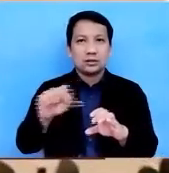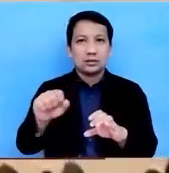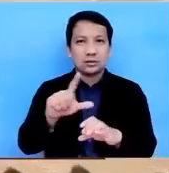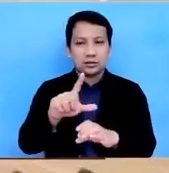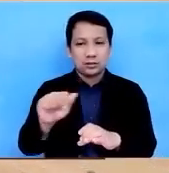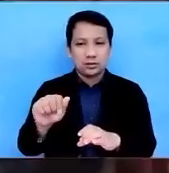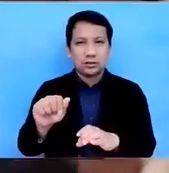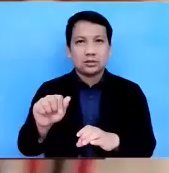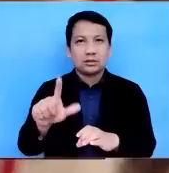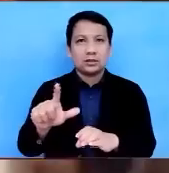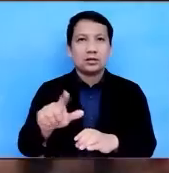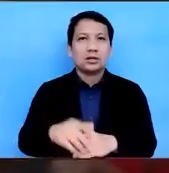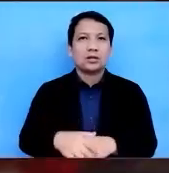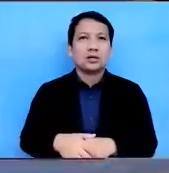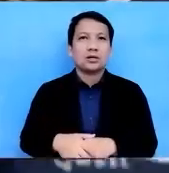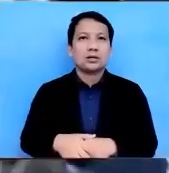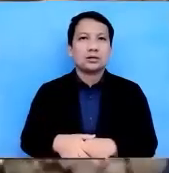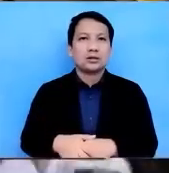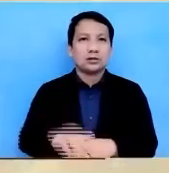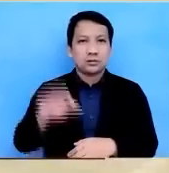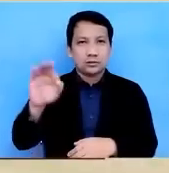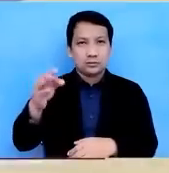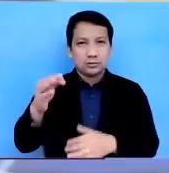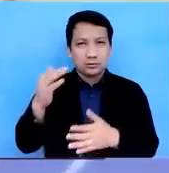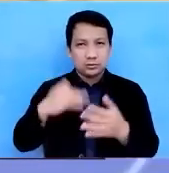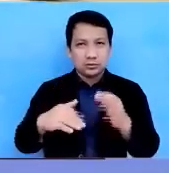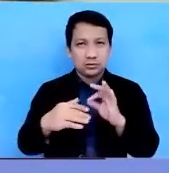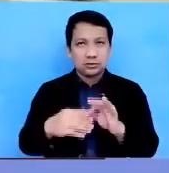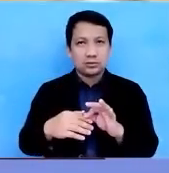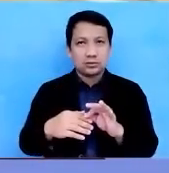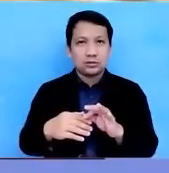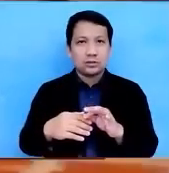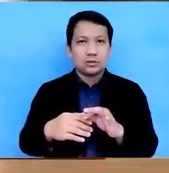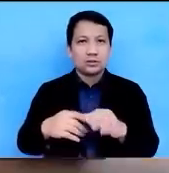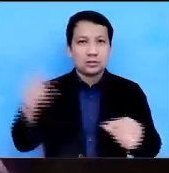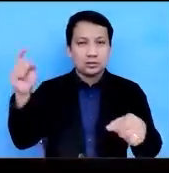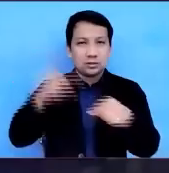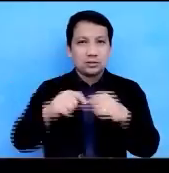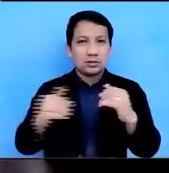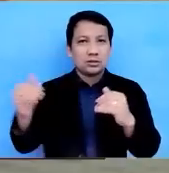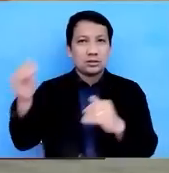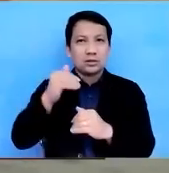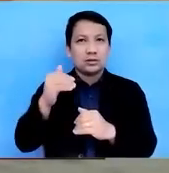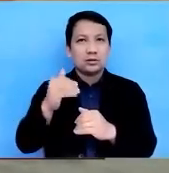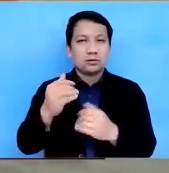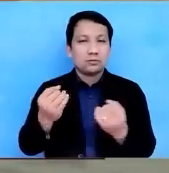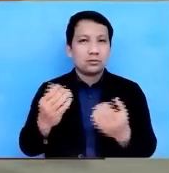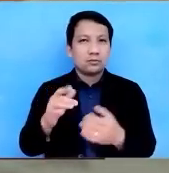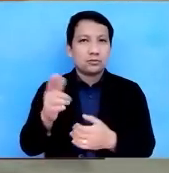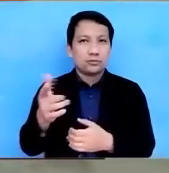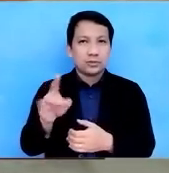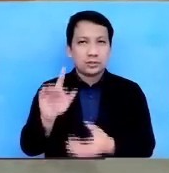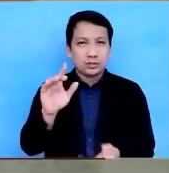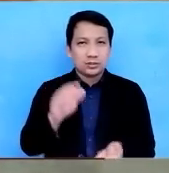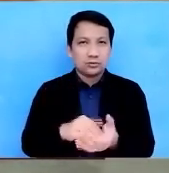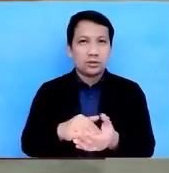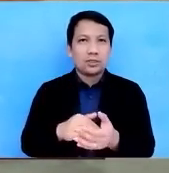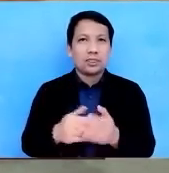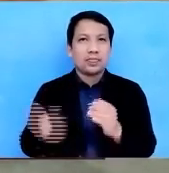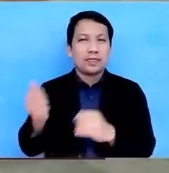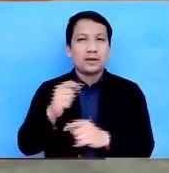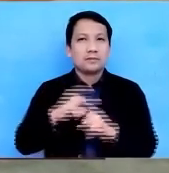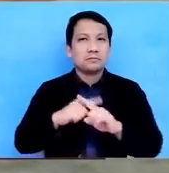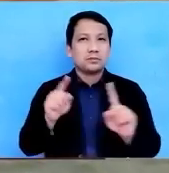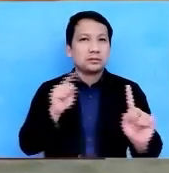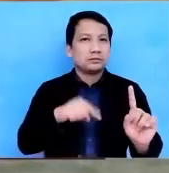Lakers. Nasa ikasyam na pwesto rin ng all-time scoring list si Anthony na may mahigit 28,000 points. Yun nga lang, hindi